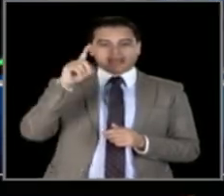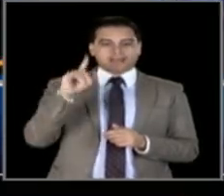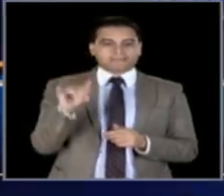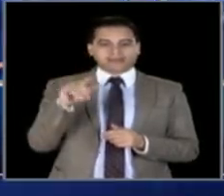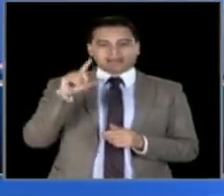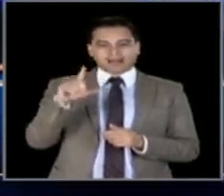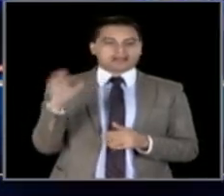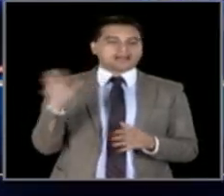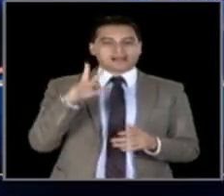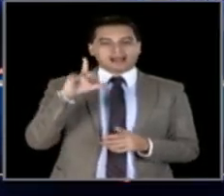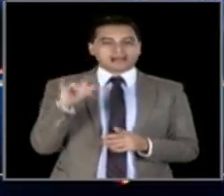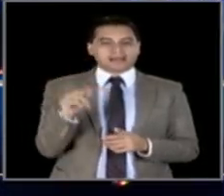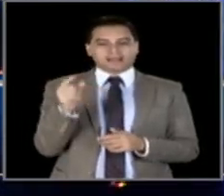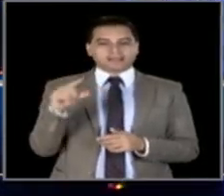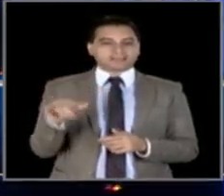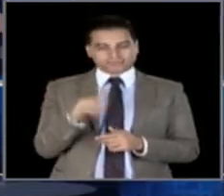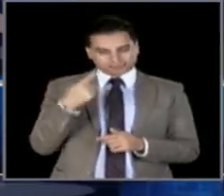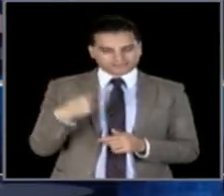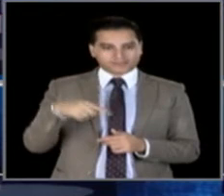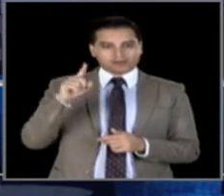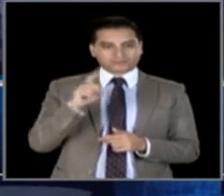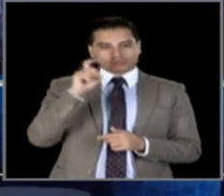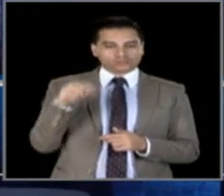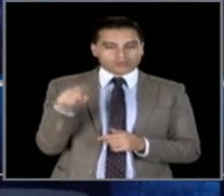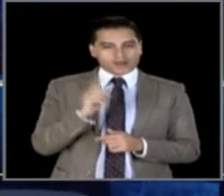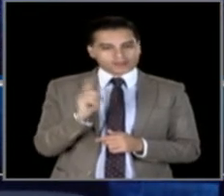إيزابيل الليندي، برافو عليك يا نور.